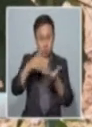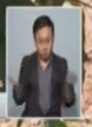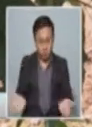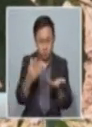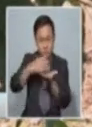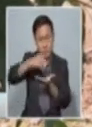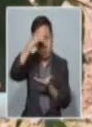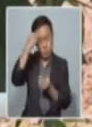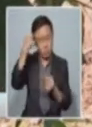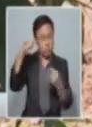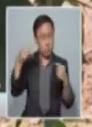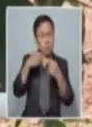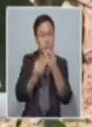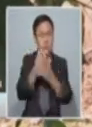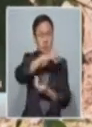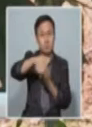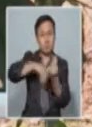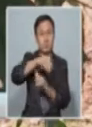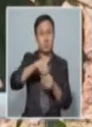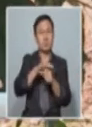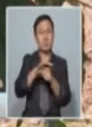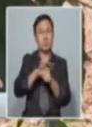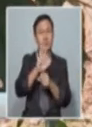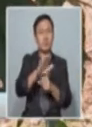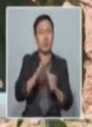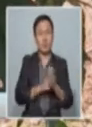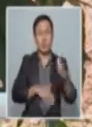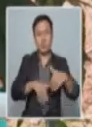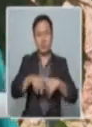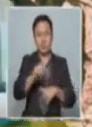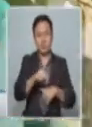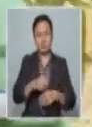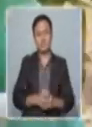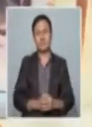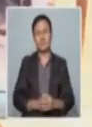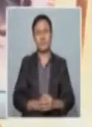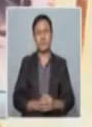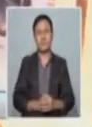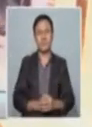การเรียนรู้เกษตรผสมผสานเศรษฐกิจพอเพียงระดับหมู่บ้านเลยนะครับ